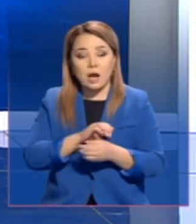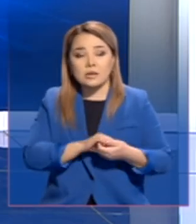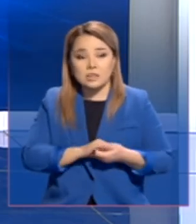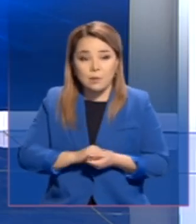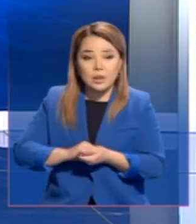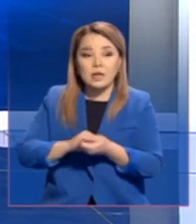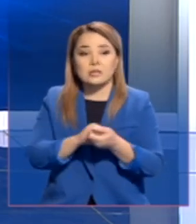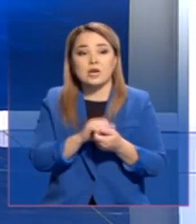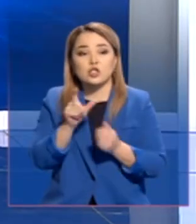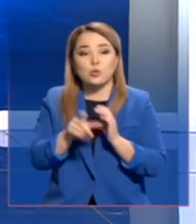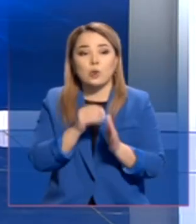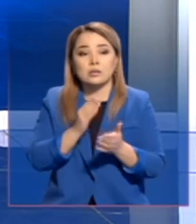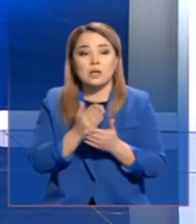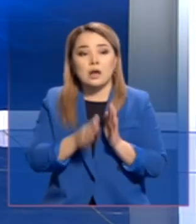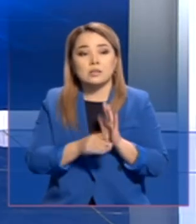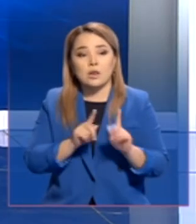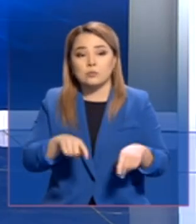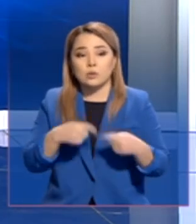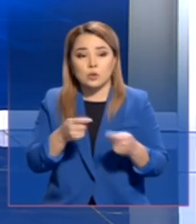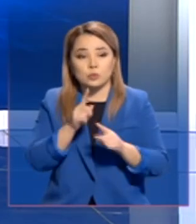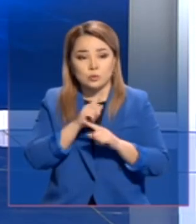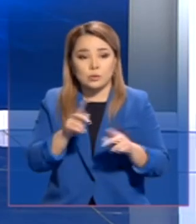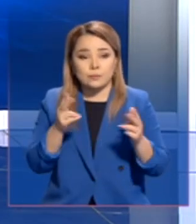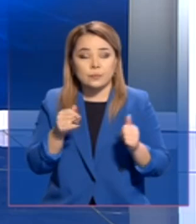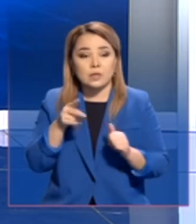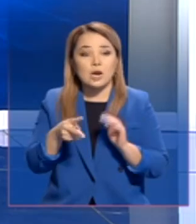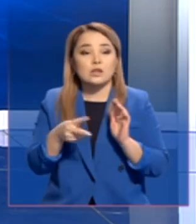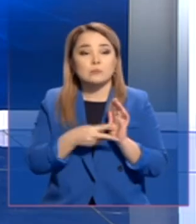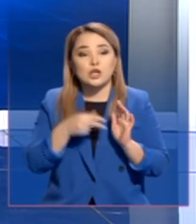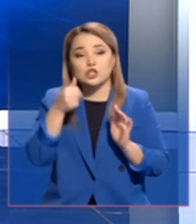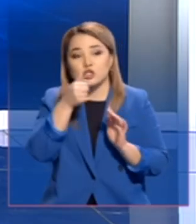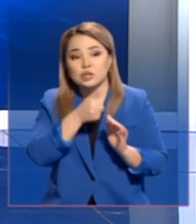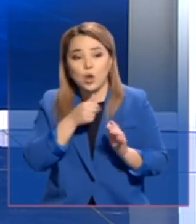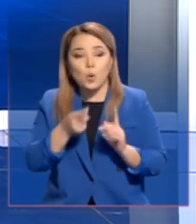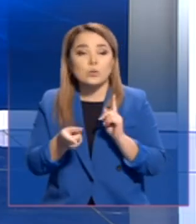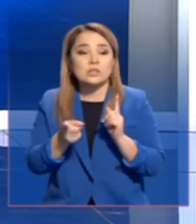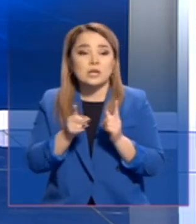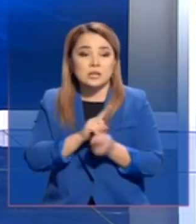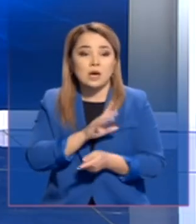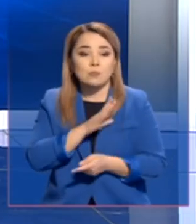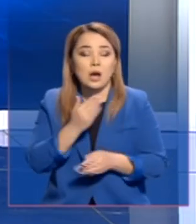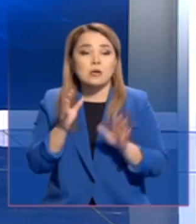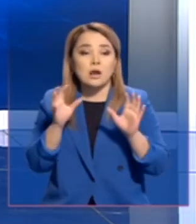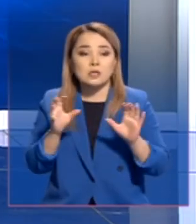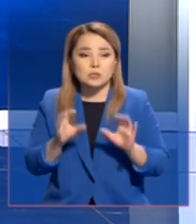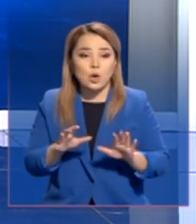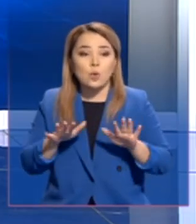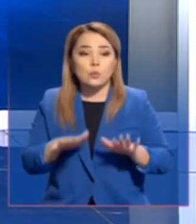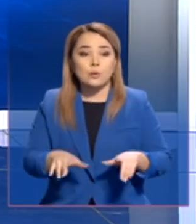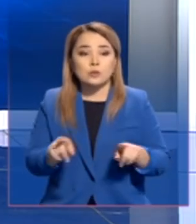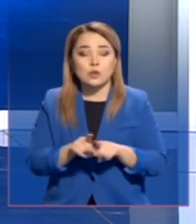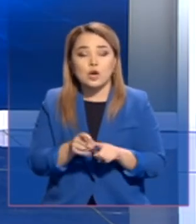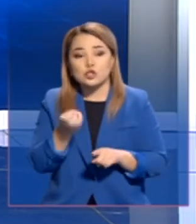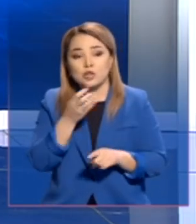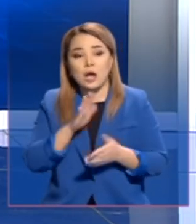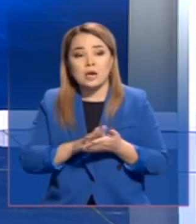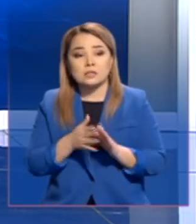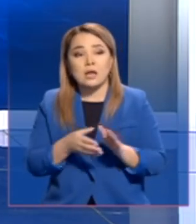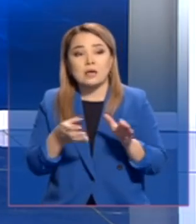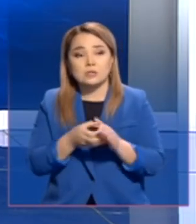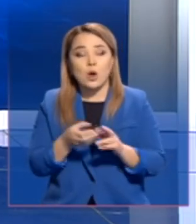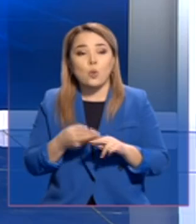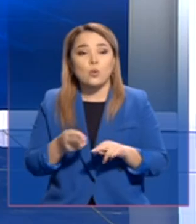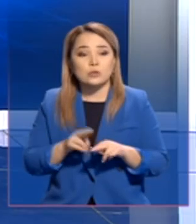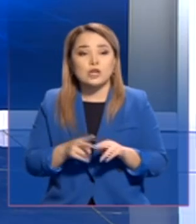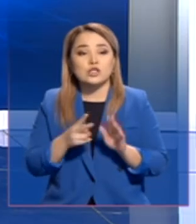Ассамблеясының атынан енді депутаттар сайланбайды. Енді 2007 жылғы өзгерістер болды конституциялық. Бұл жерде жақсы жағы да бар. Біріншіден, ол